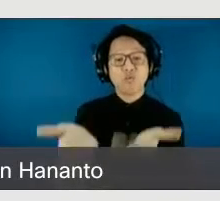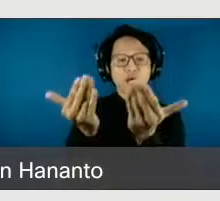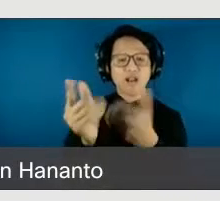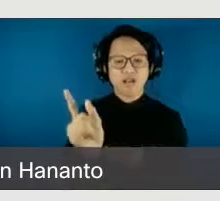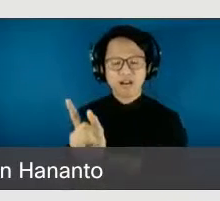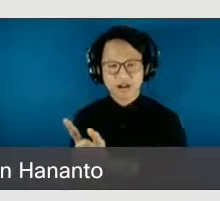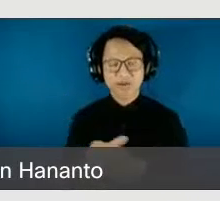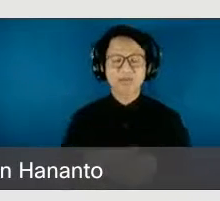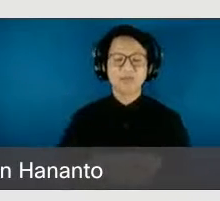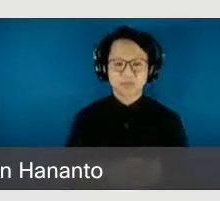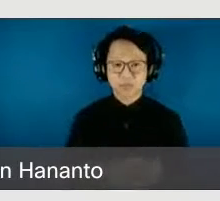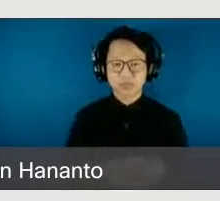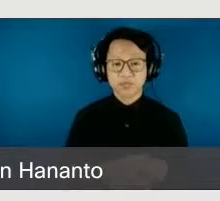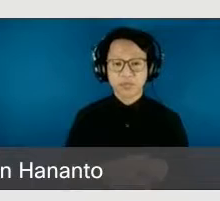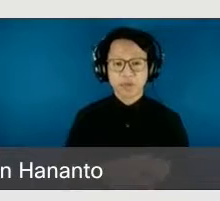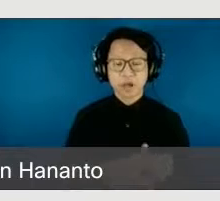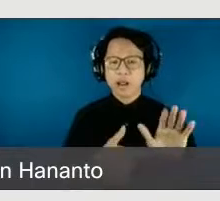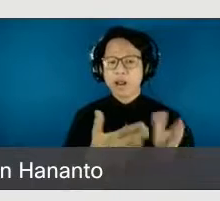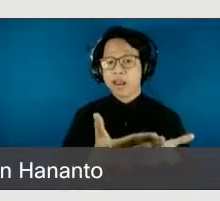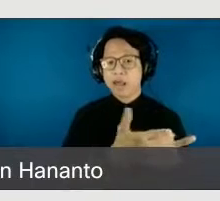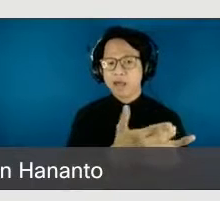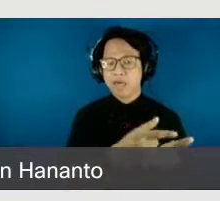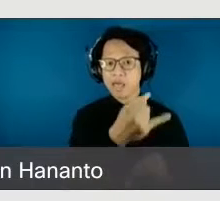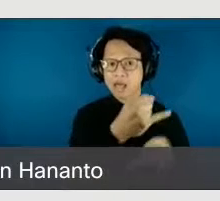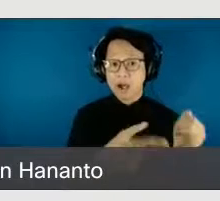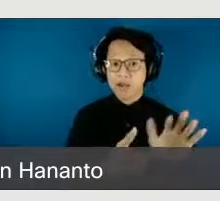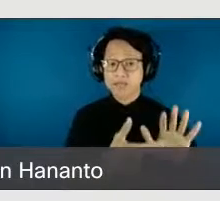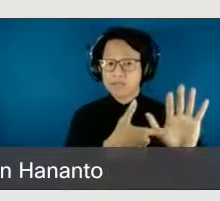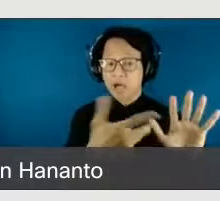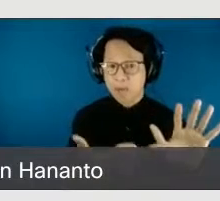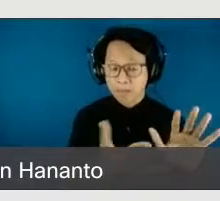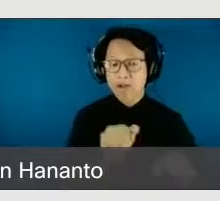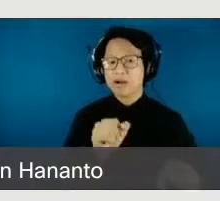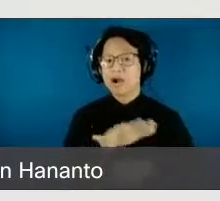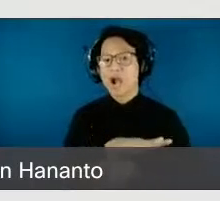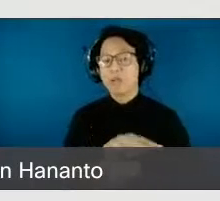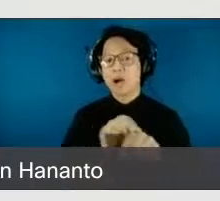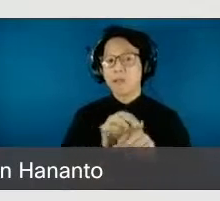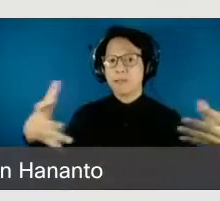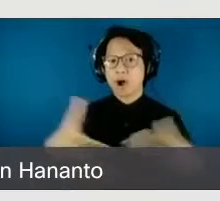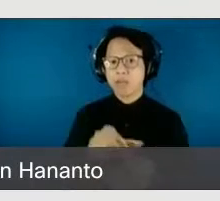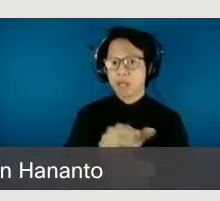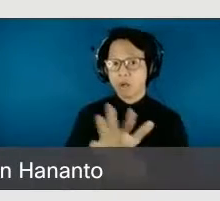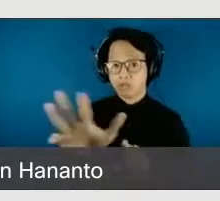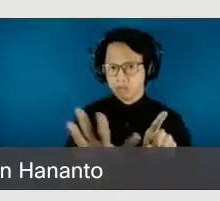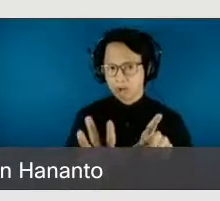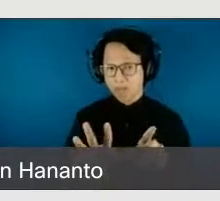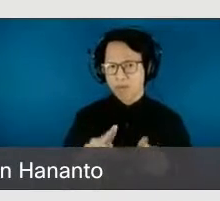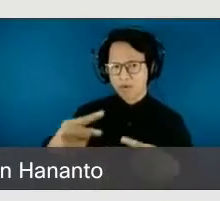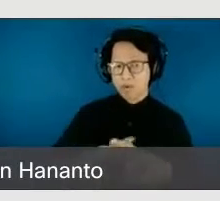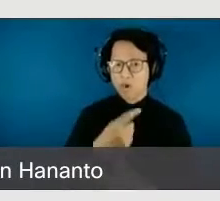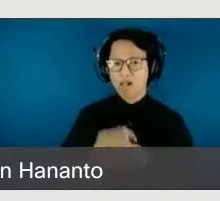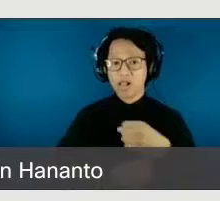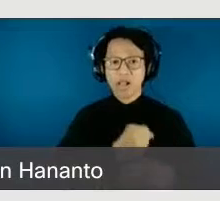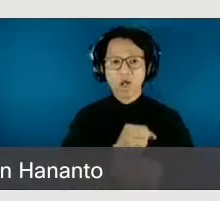Kemudian di statistik yang terakhir ditunjukkan bahwa termasuk karena dampak pandemik yang dimulai tahun 2020